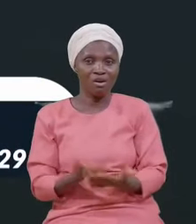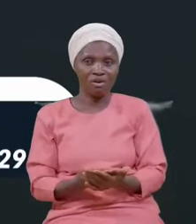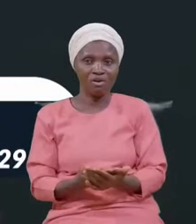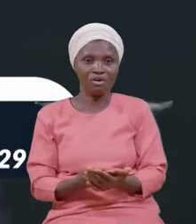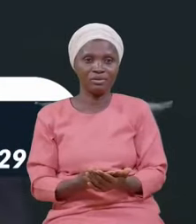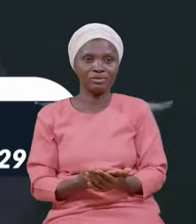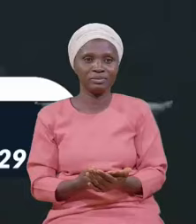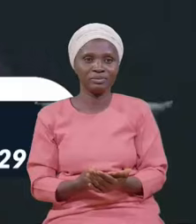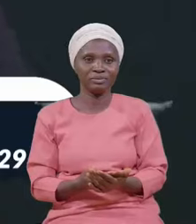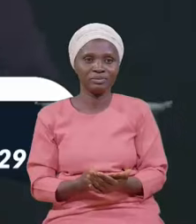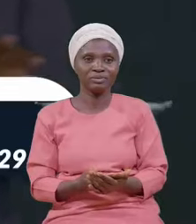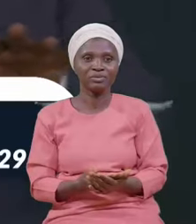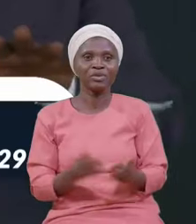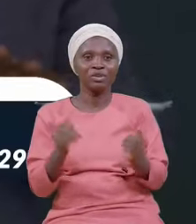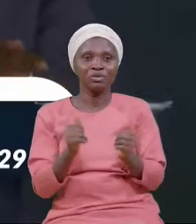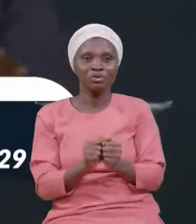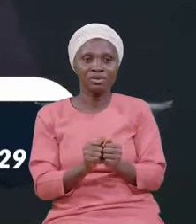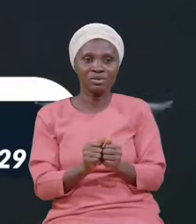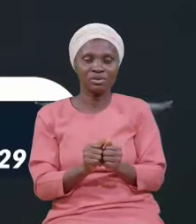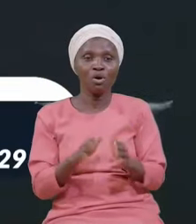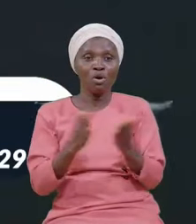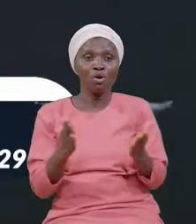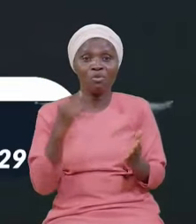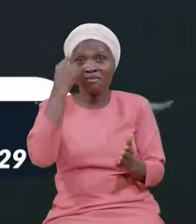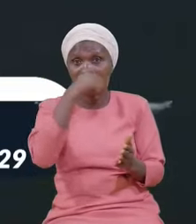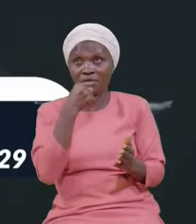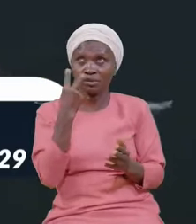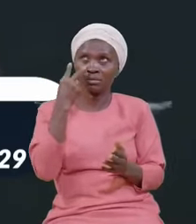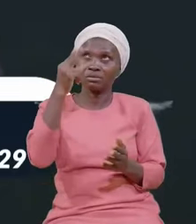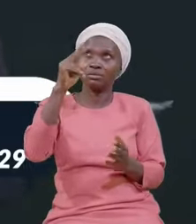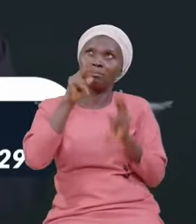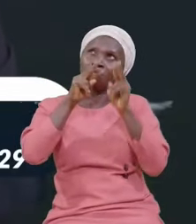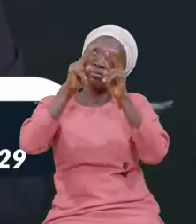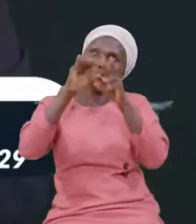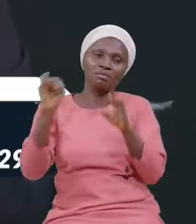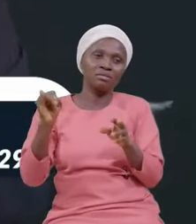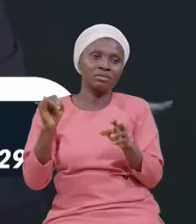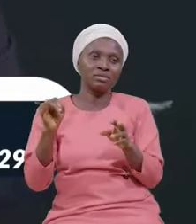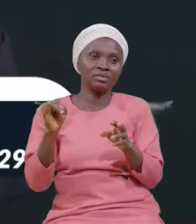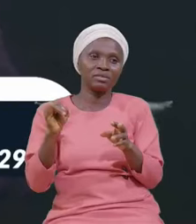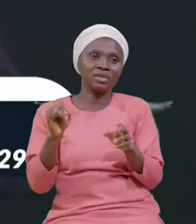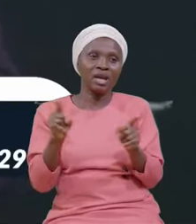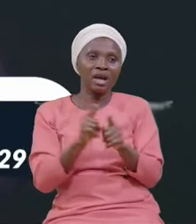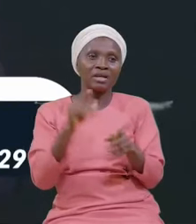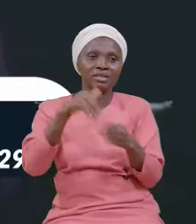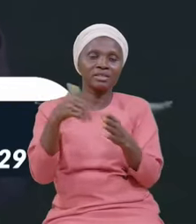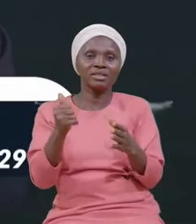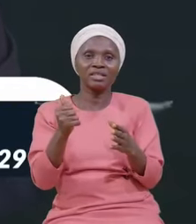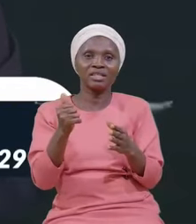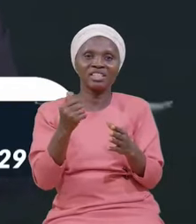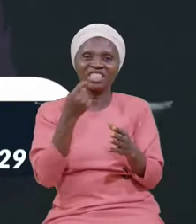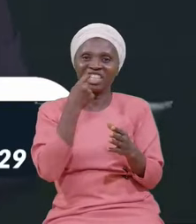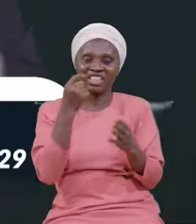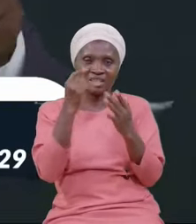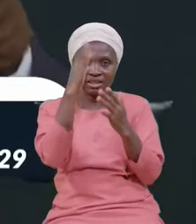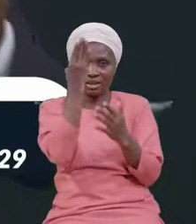contemplons comme dans un miroir la gloire du Seigneur. Nous sommes transformés, nous sommes